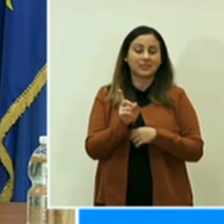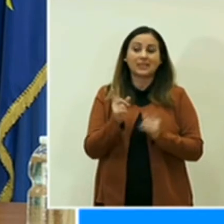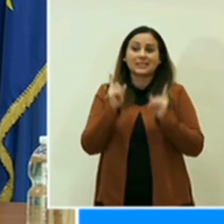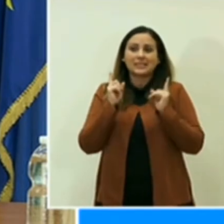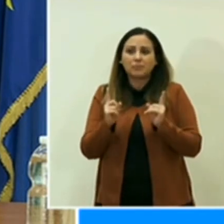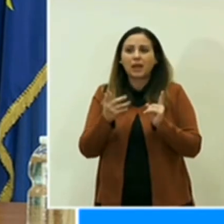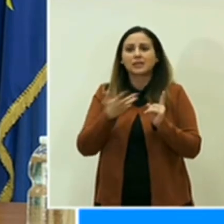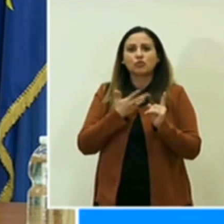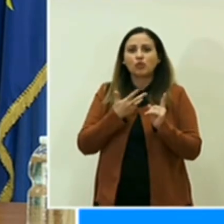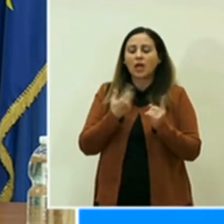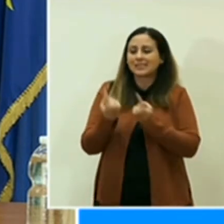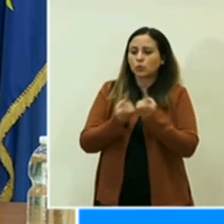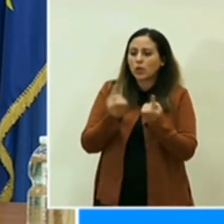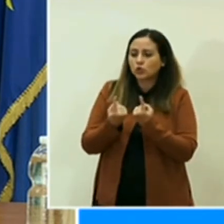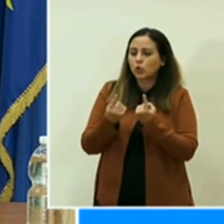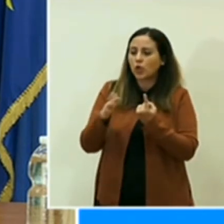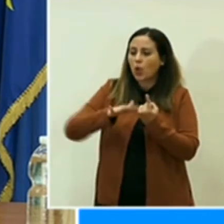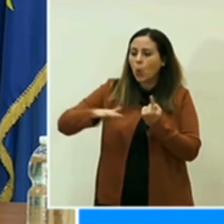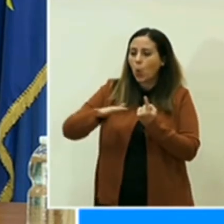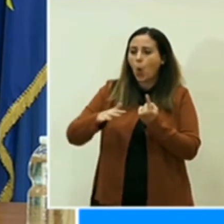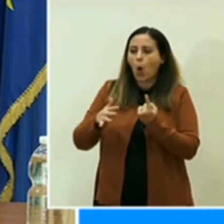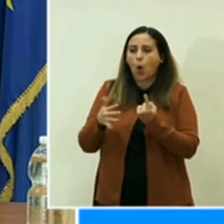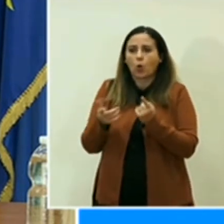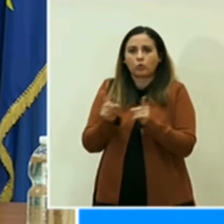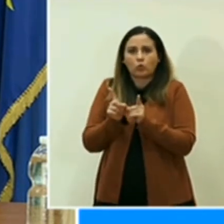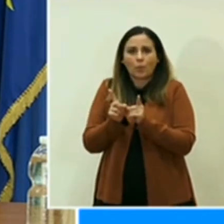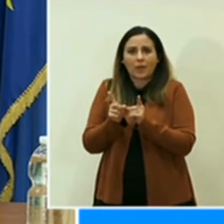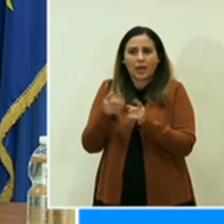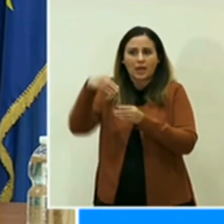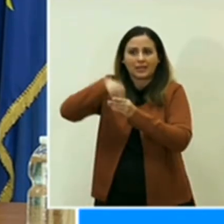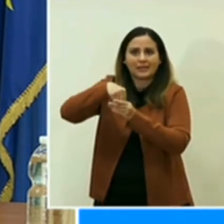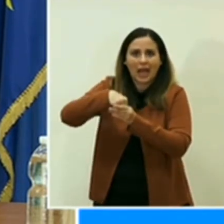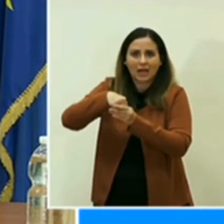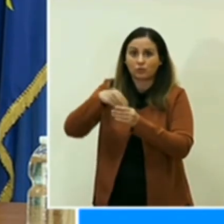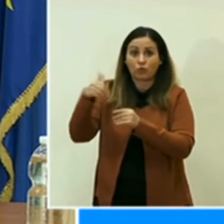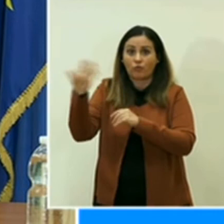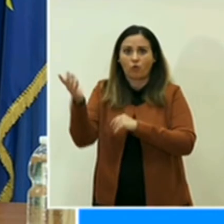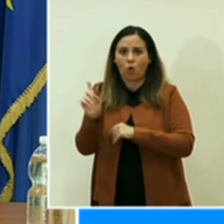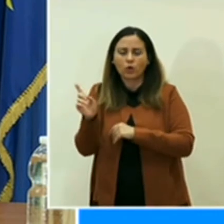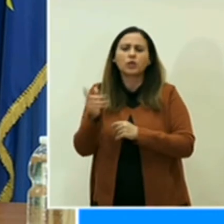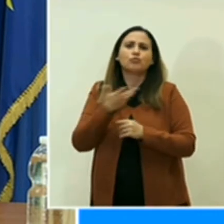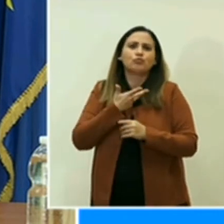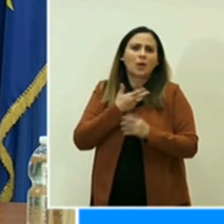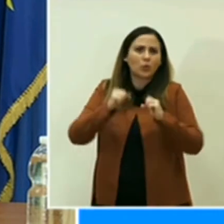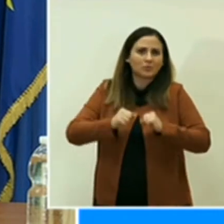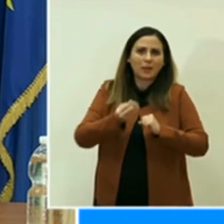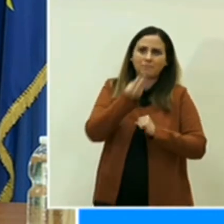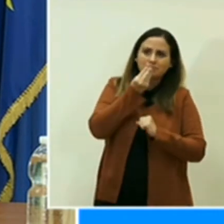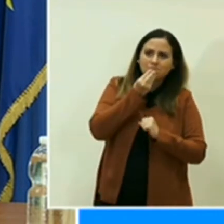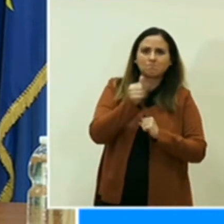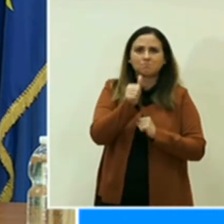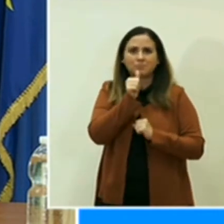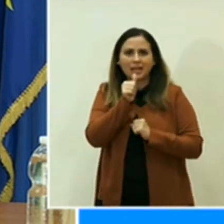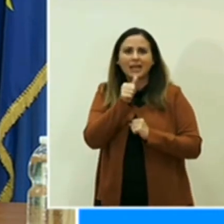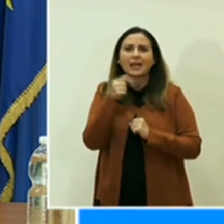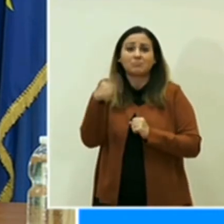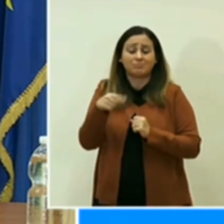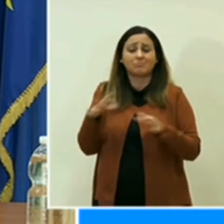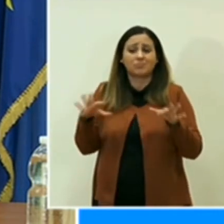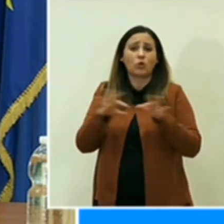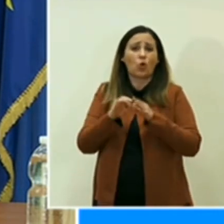ci si aggrega per forza, bisognerà anche mangiare, bere, quindi è logico che c'è tutta una serie di